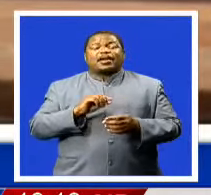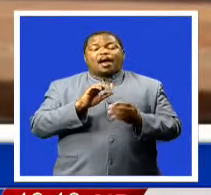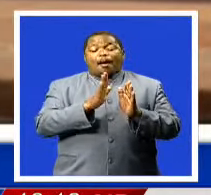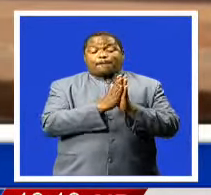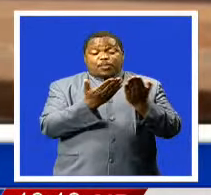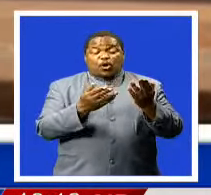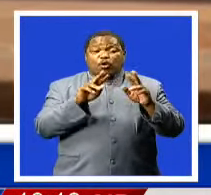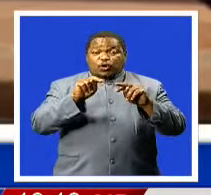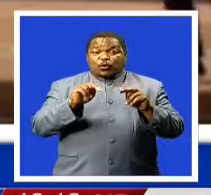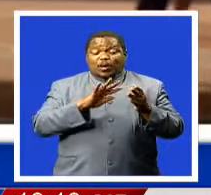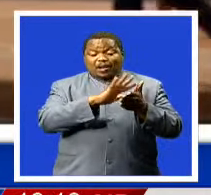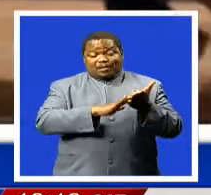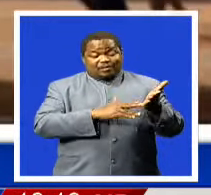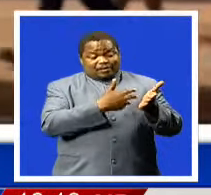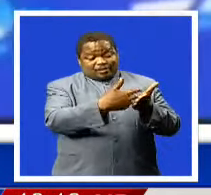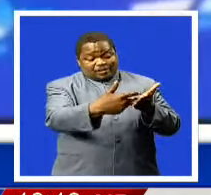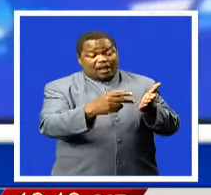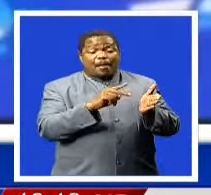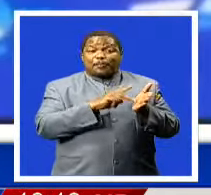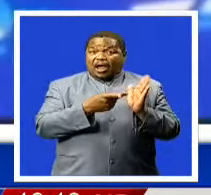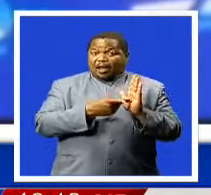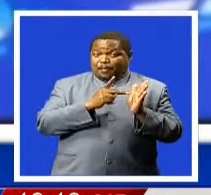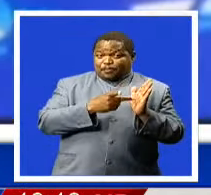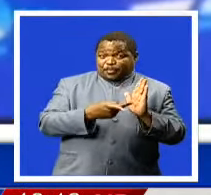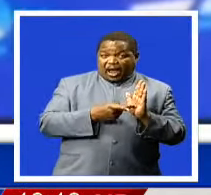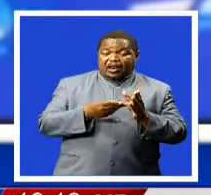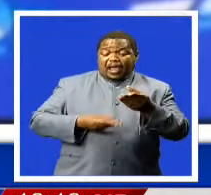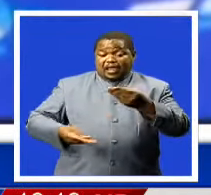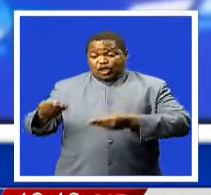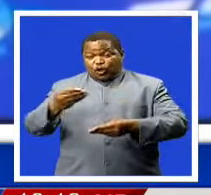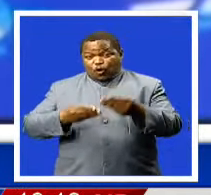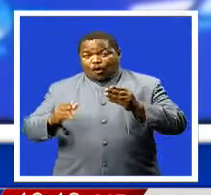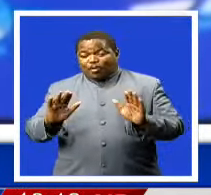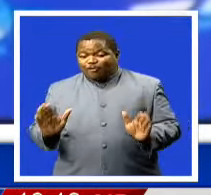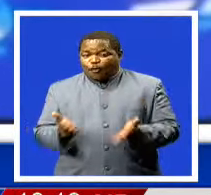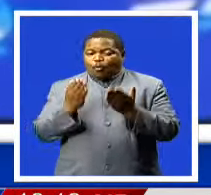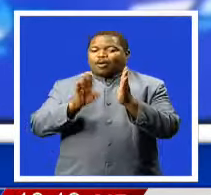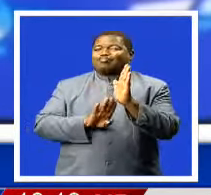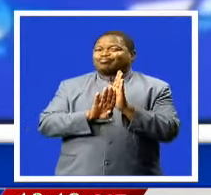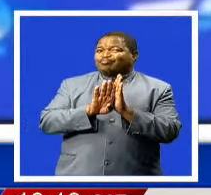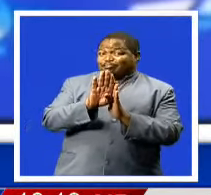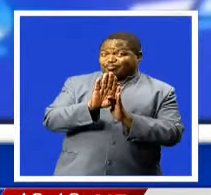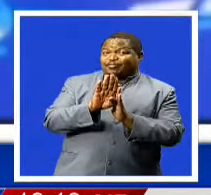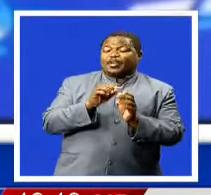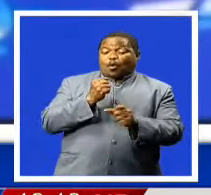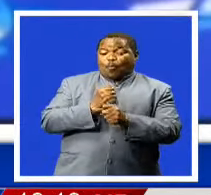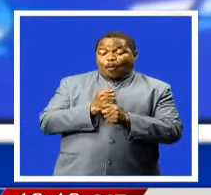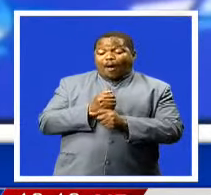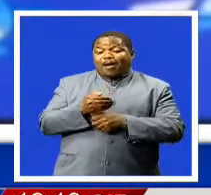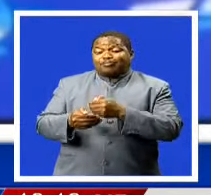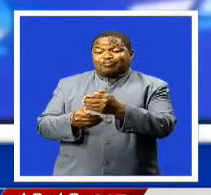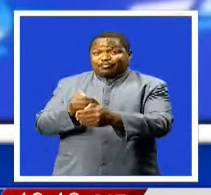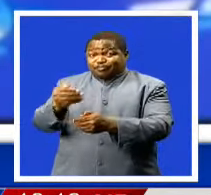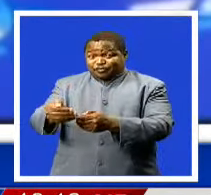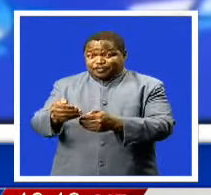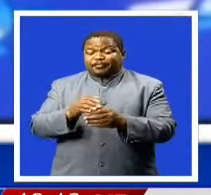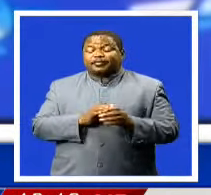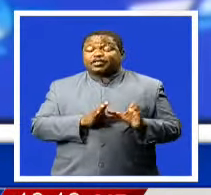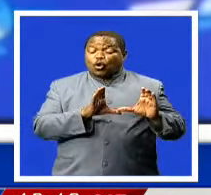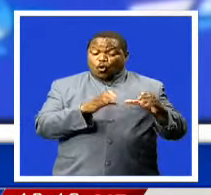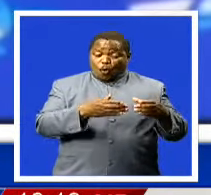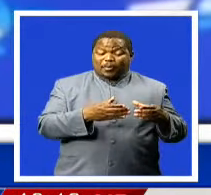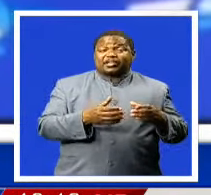lelibandla leliholwa yindvuna yetemabhizinisi Manxoba Khumalo litawubuka kutsi tinhlelo tekuvusa umnotho